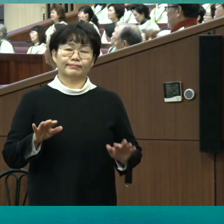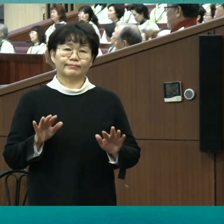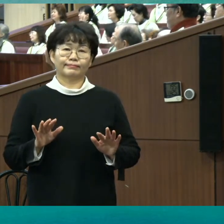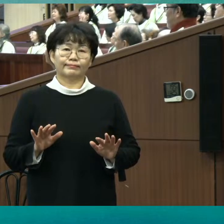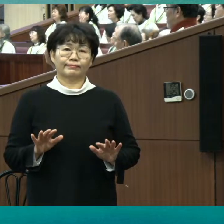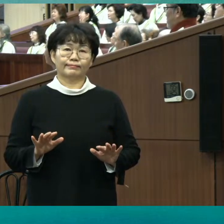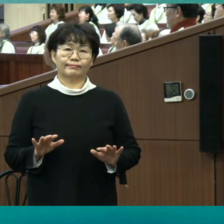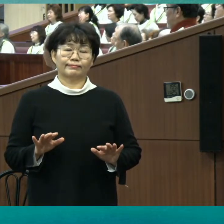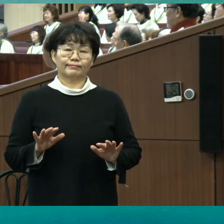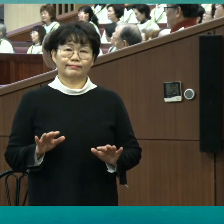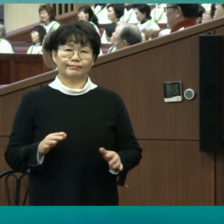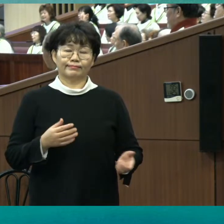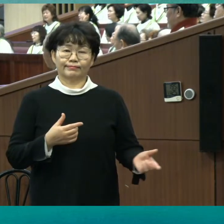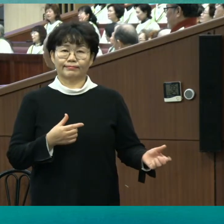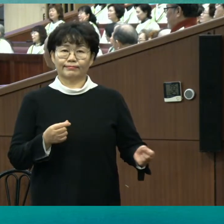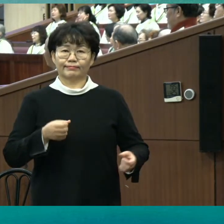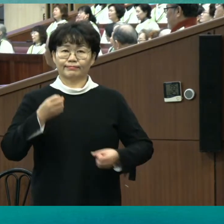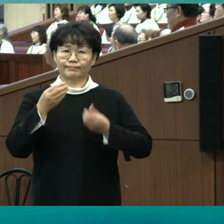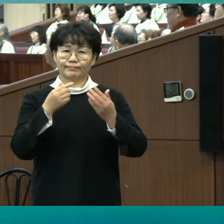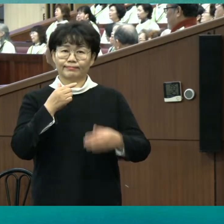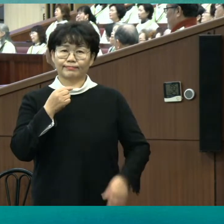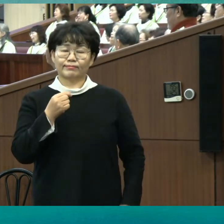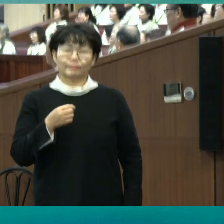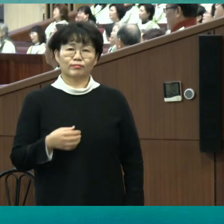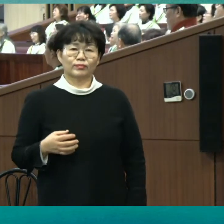함께 고백할까요? 괴로울 때